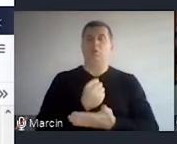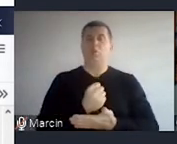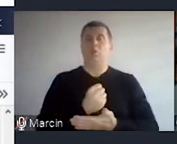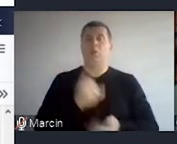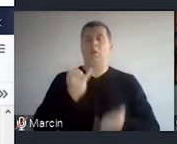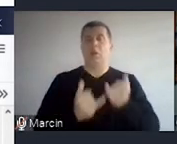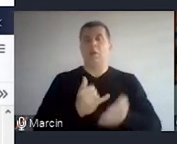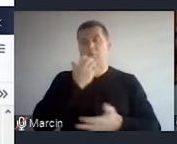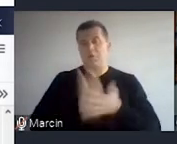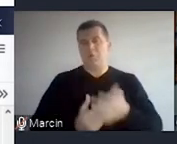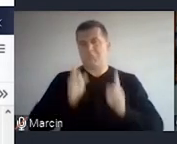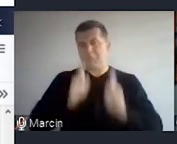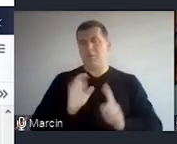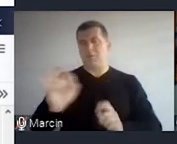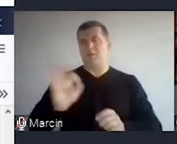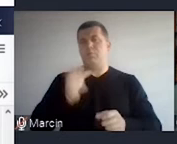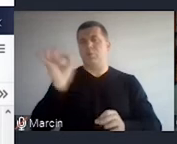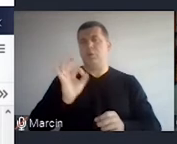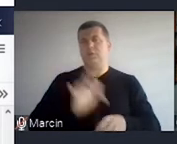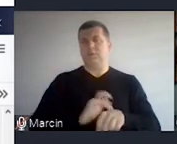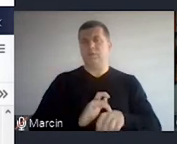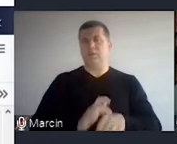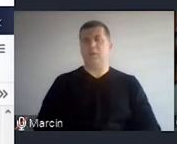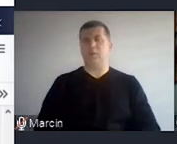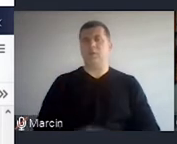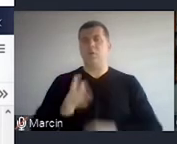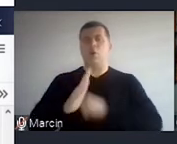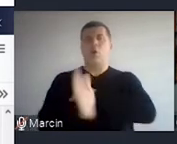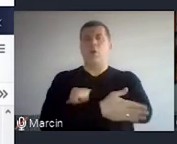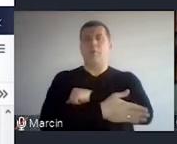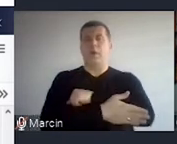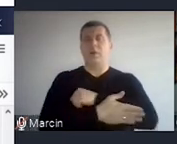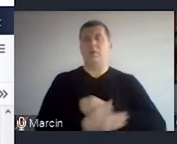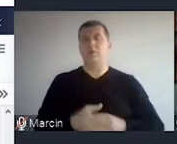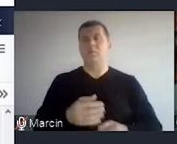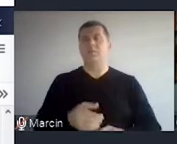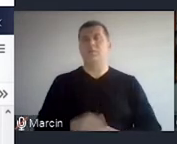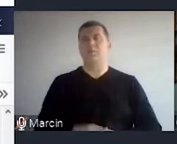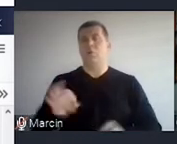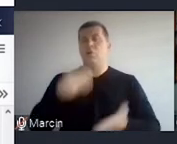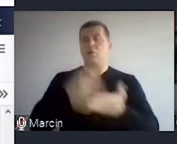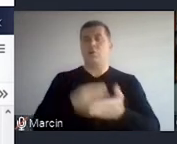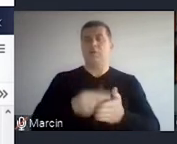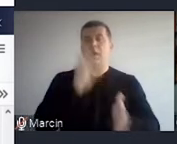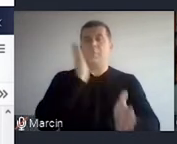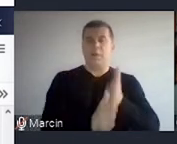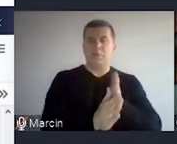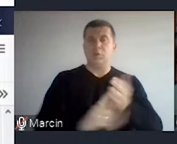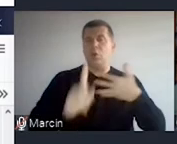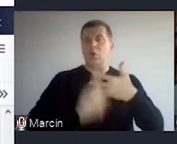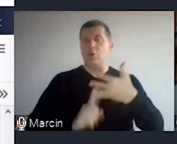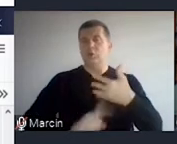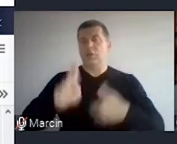jeśli zastosował właściwie tę procentową stawkę i oparł ją o koszty bezpośrednie